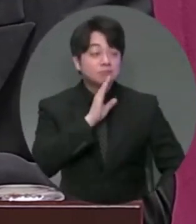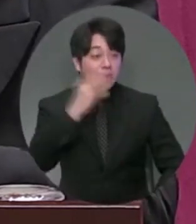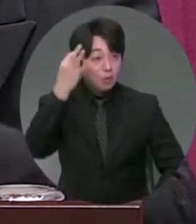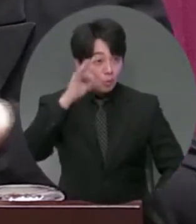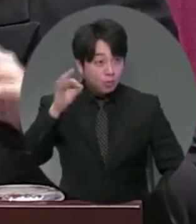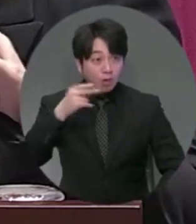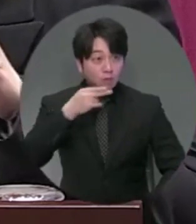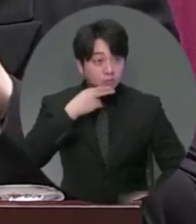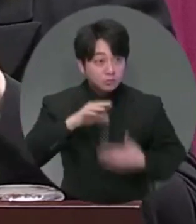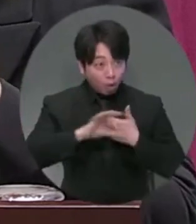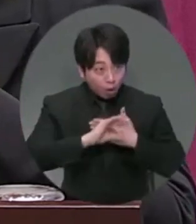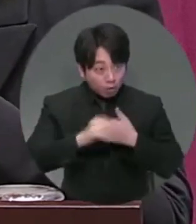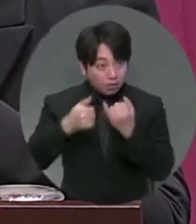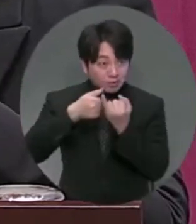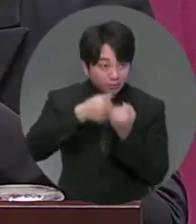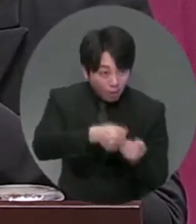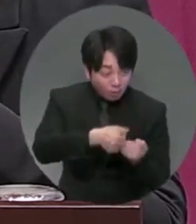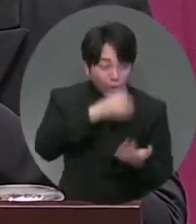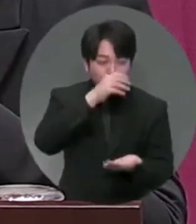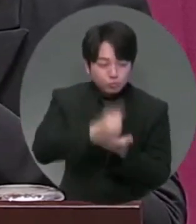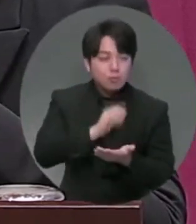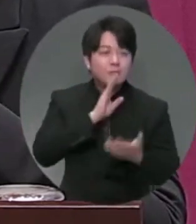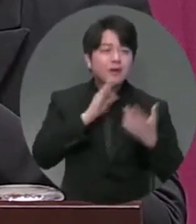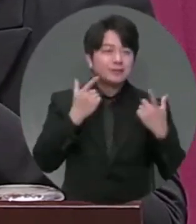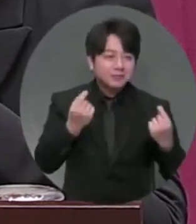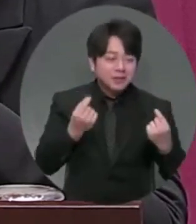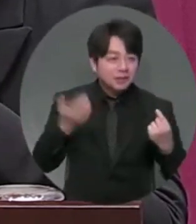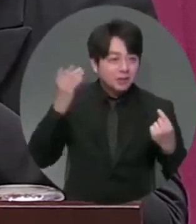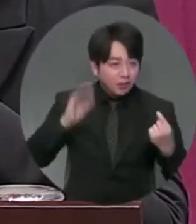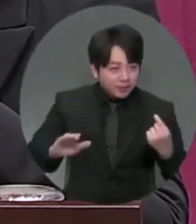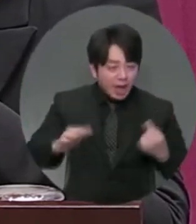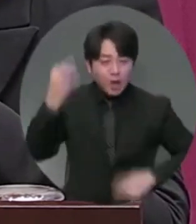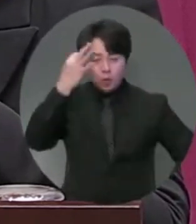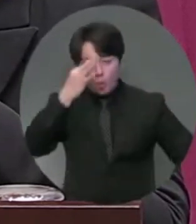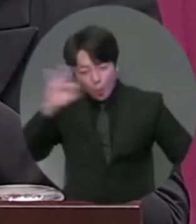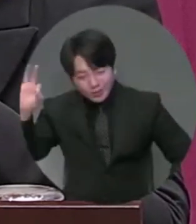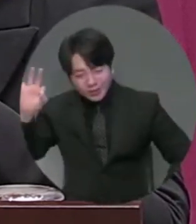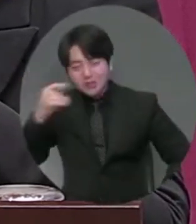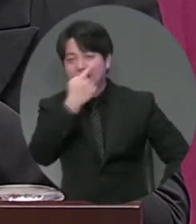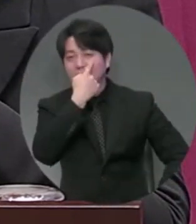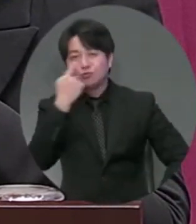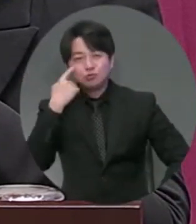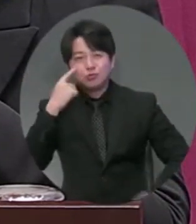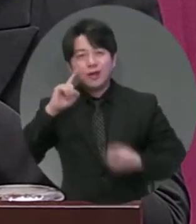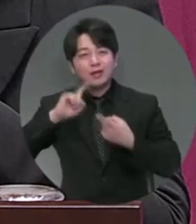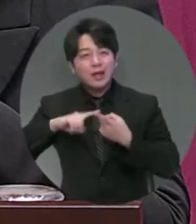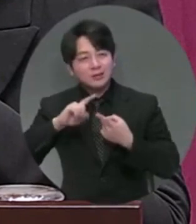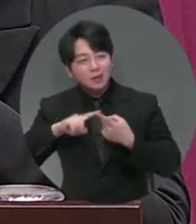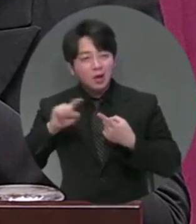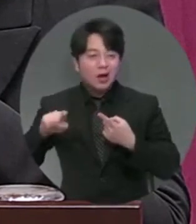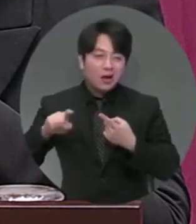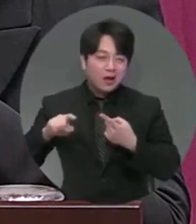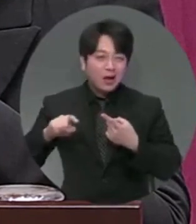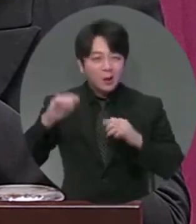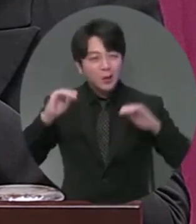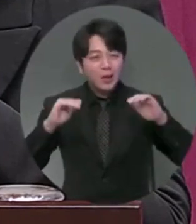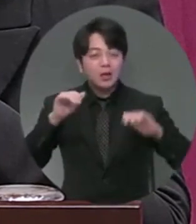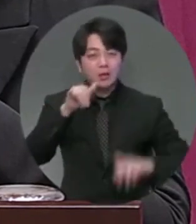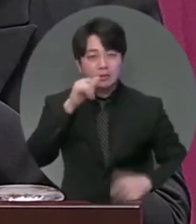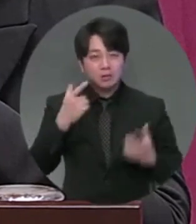당연히 기본적으로 범죄죠 다만 그걸 어떻게 표출돼서 객관적으로 보느냐에 대해서 지금까지는 폭행 협박이란 구속 요건이 있었던 거라고 저는 이해하고